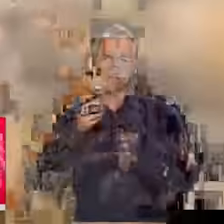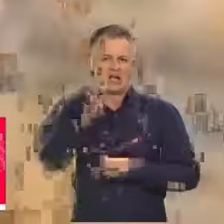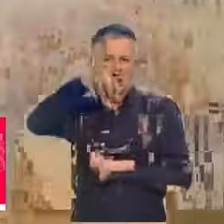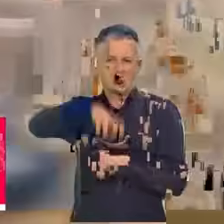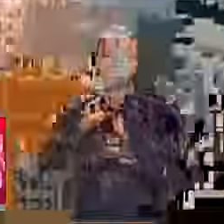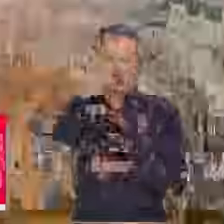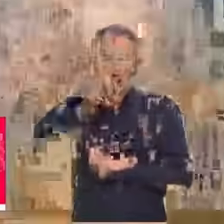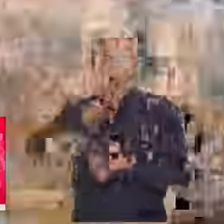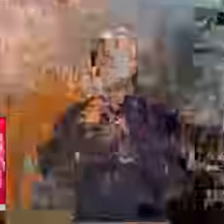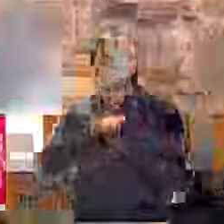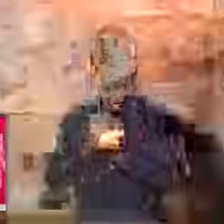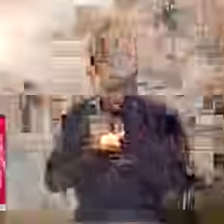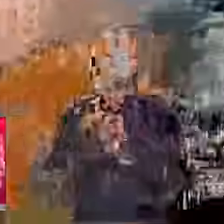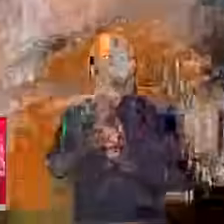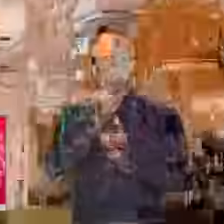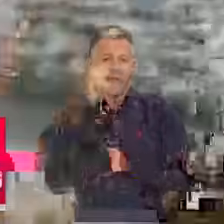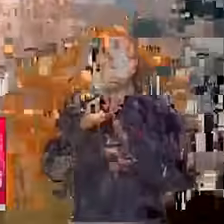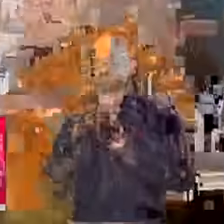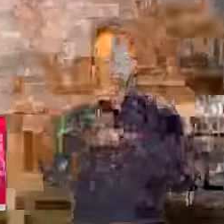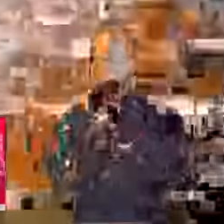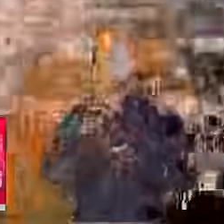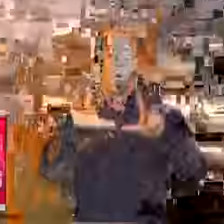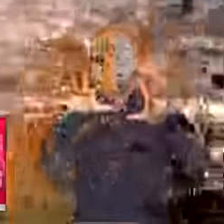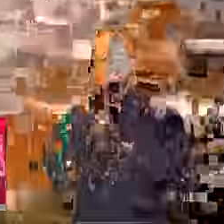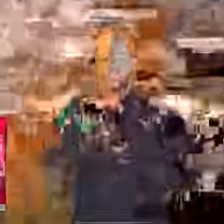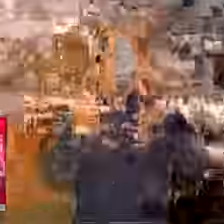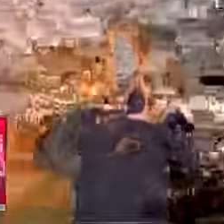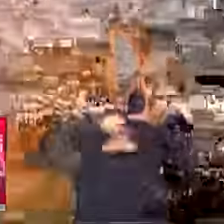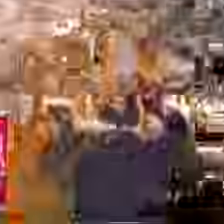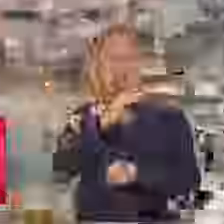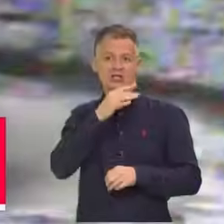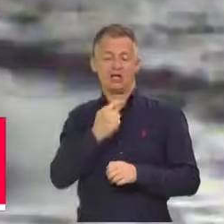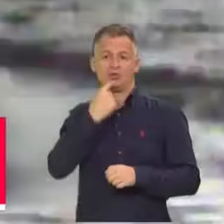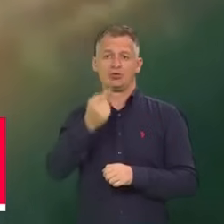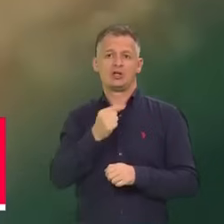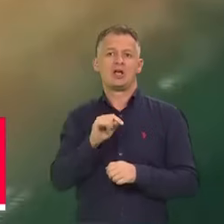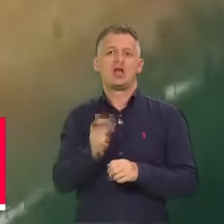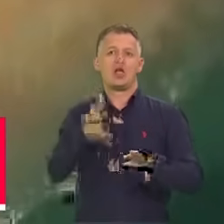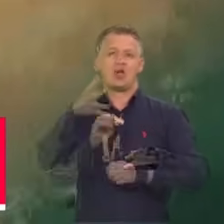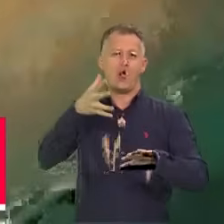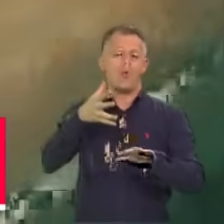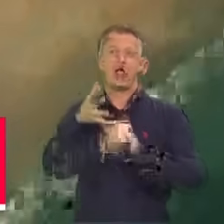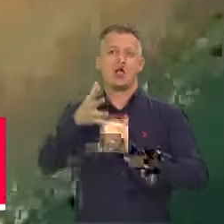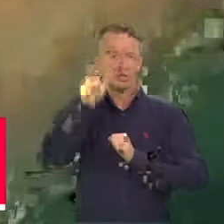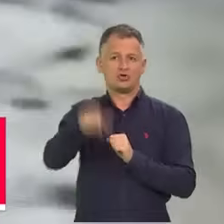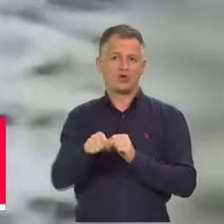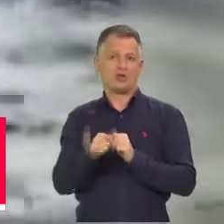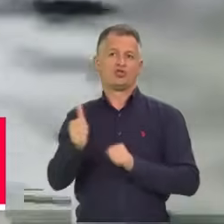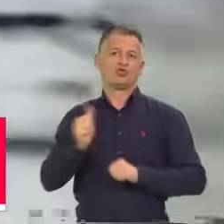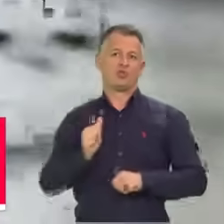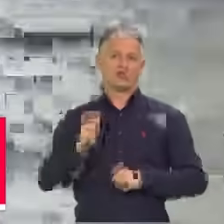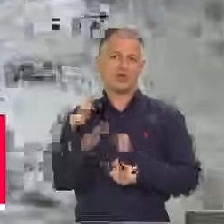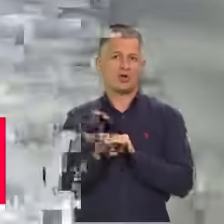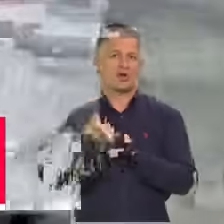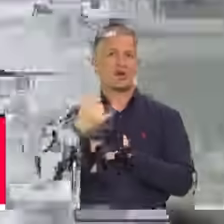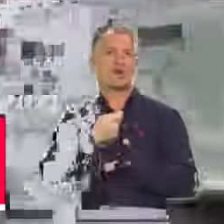arme. Hamas acuză că 80 de civili au fost uciși. Israelul susține însă că au ucis safani Hamas care încercau să se infiltreze pe mare, dar